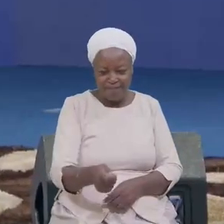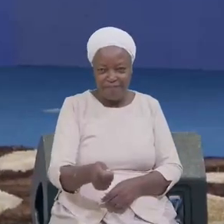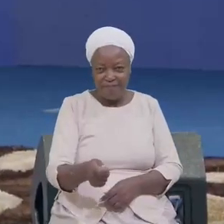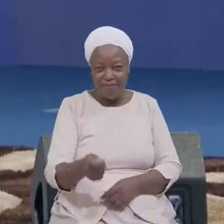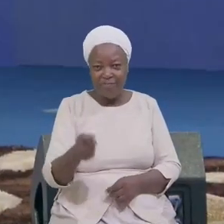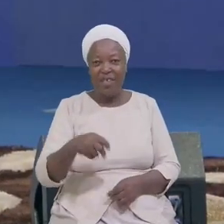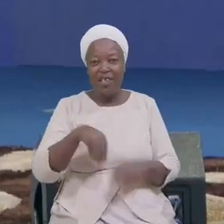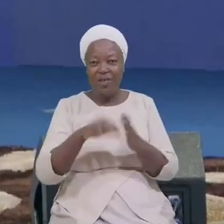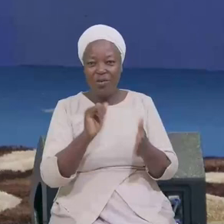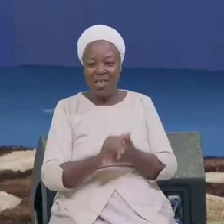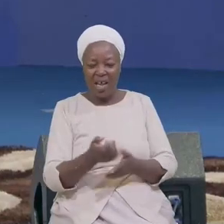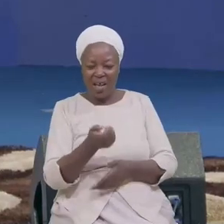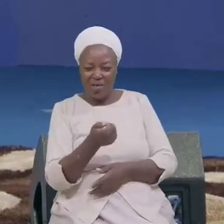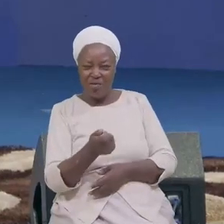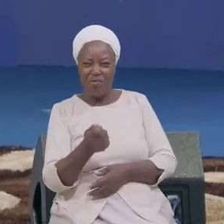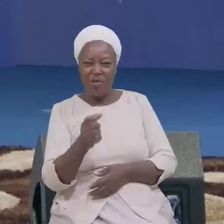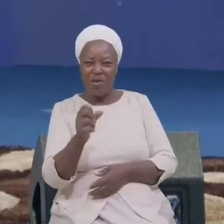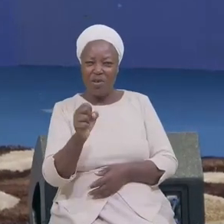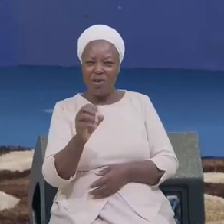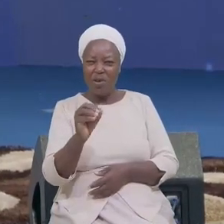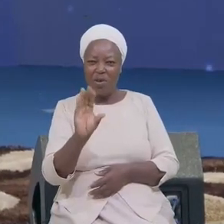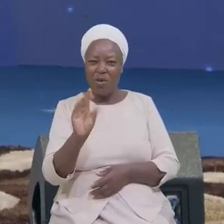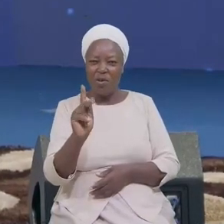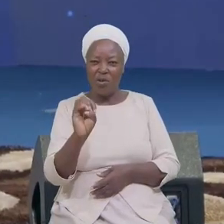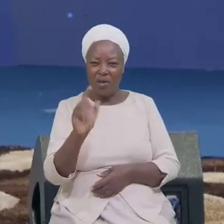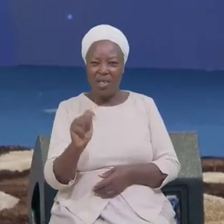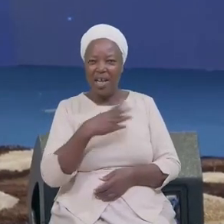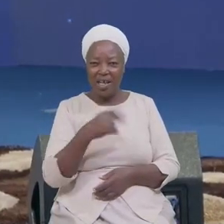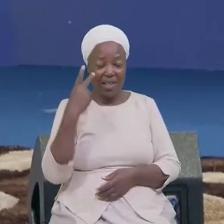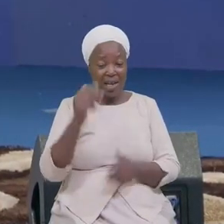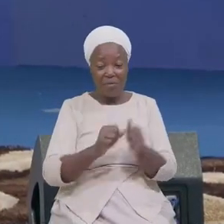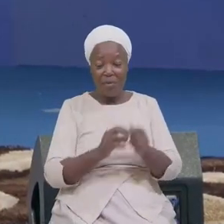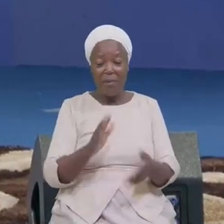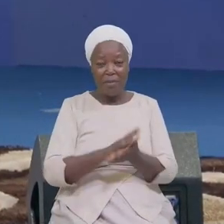on branche là, dans, et partout devient clair.